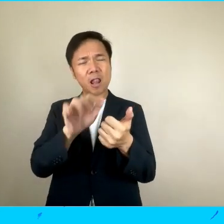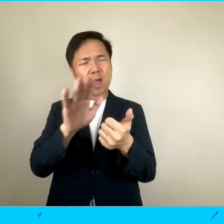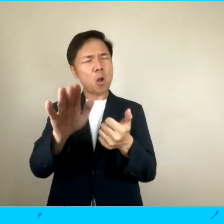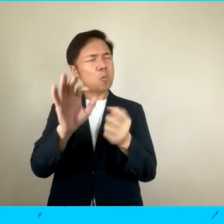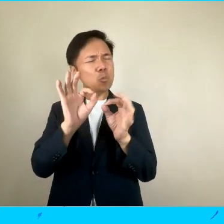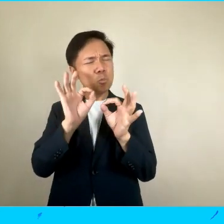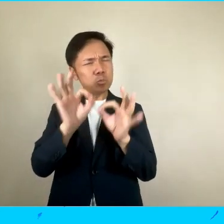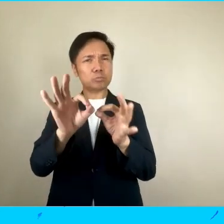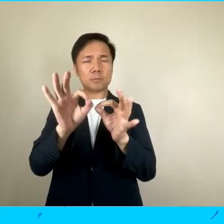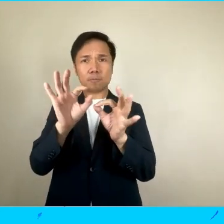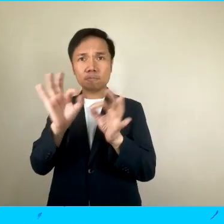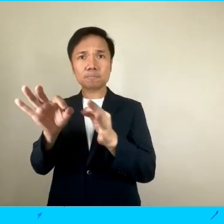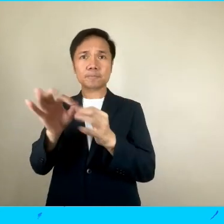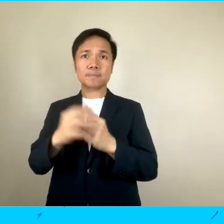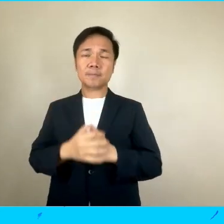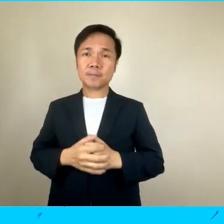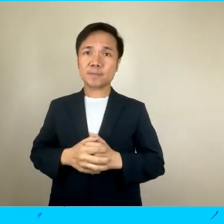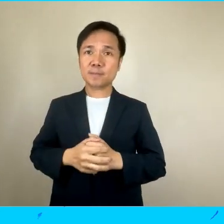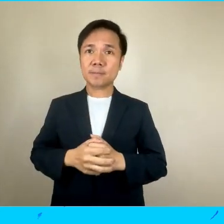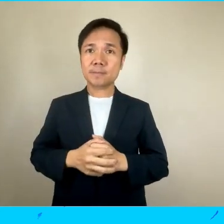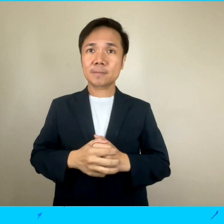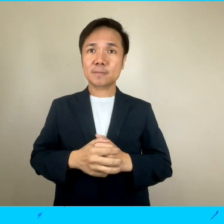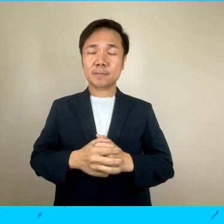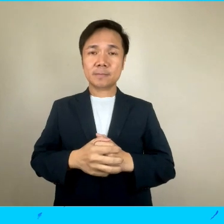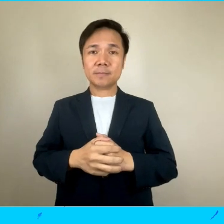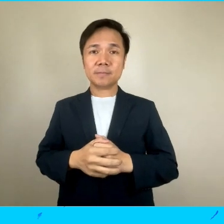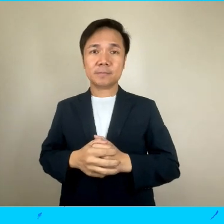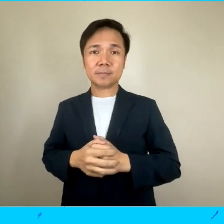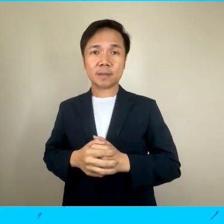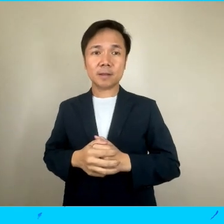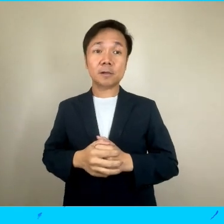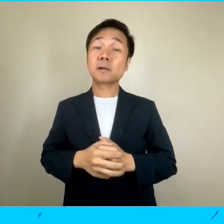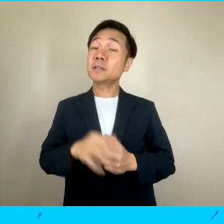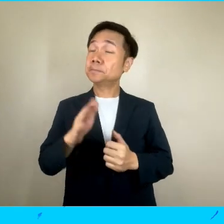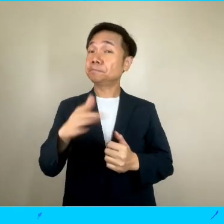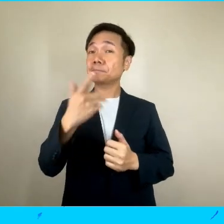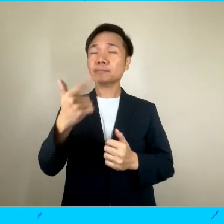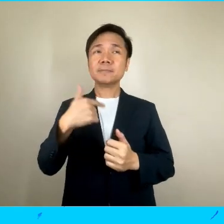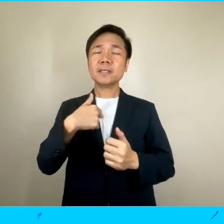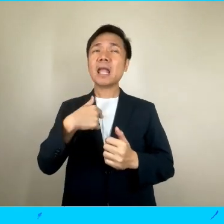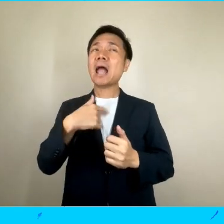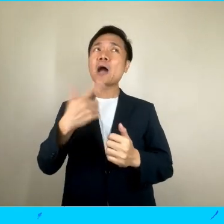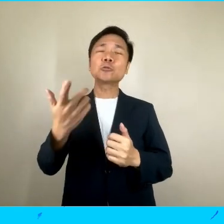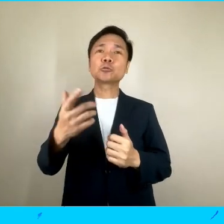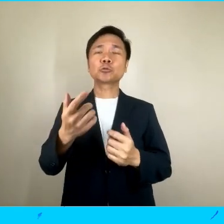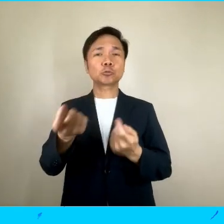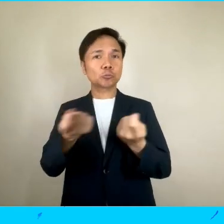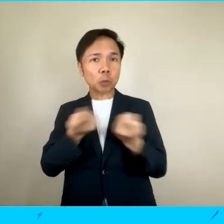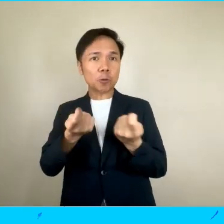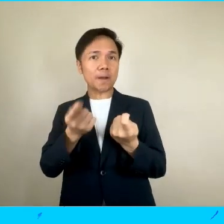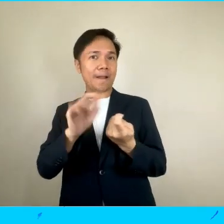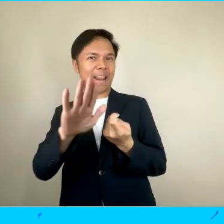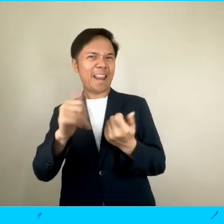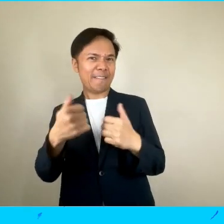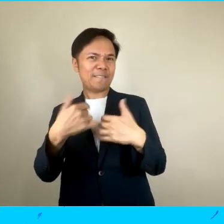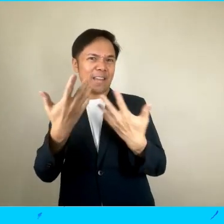prendre de bonnes décisions et éviter la complexité en limitant